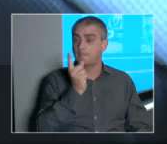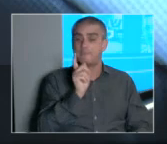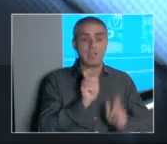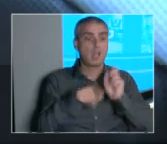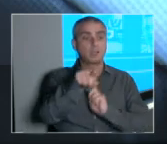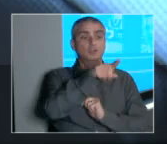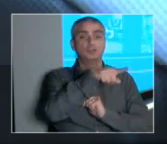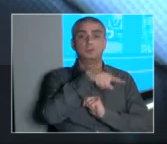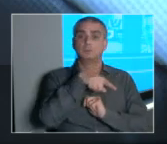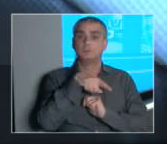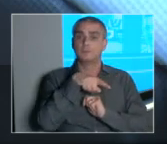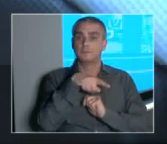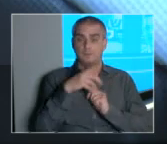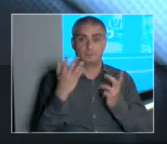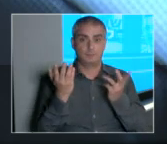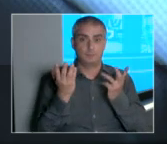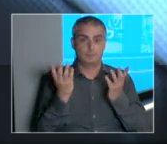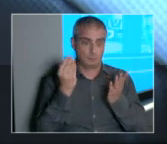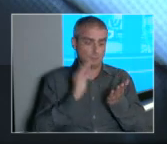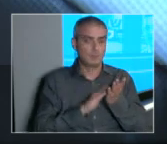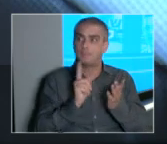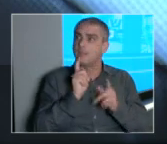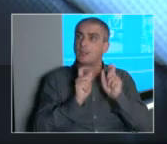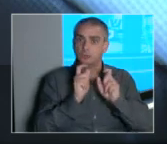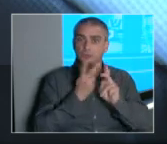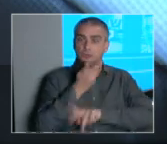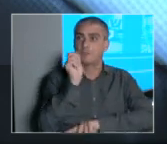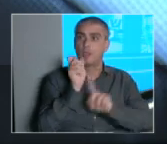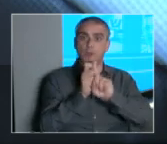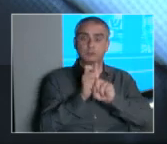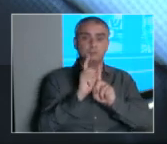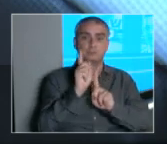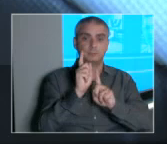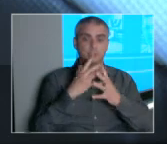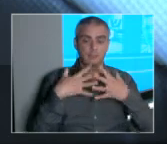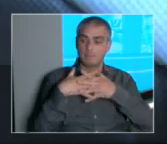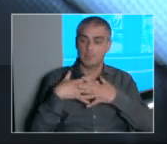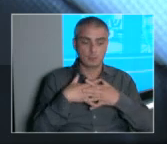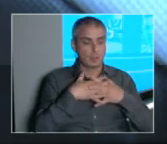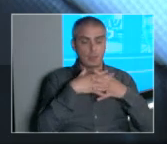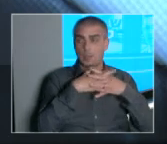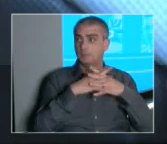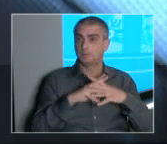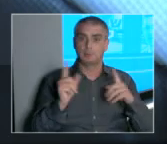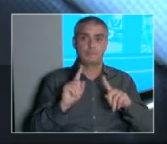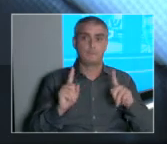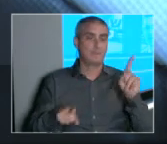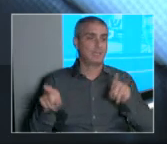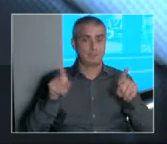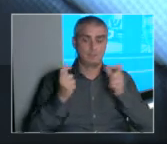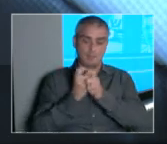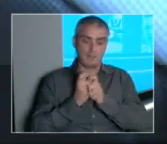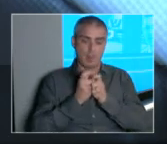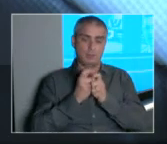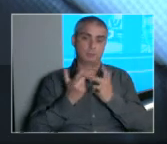האנשים שבאים בחשבון, מי האנשים שעוברים את אחוז חסימה, מי מתאחד עם מי, מי